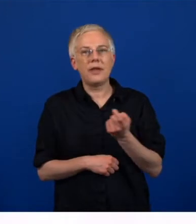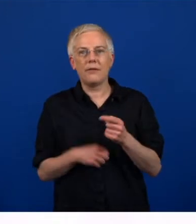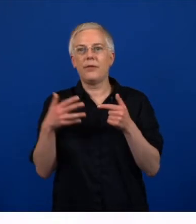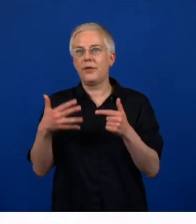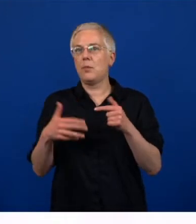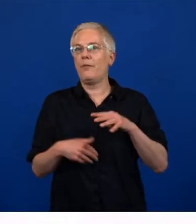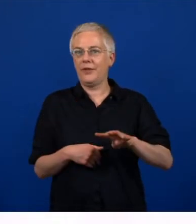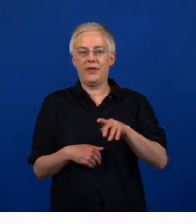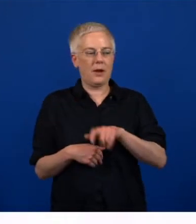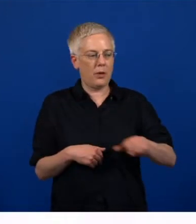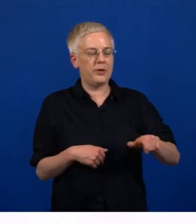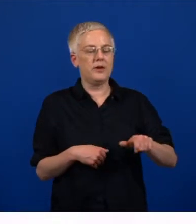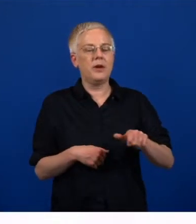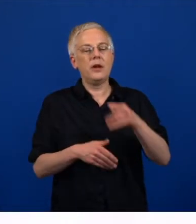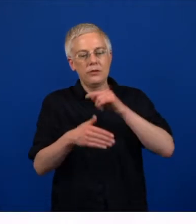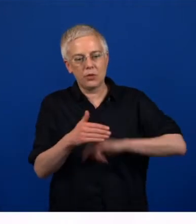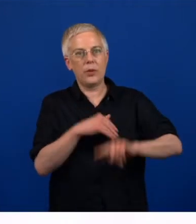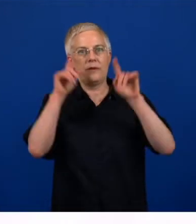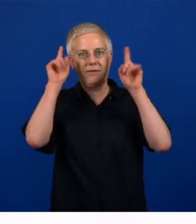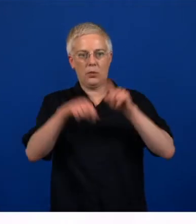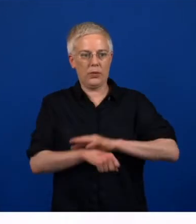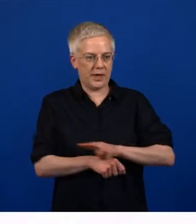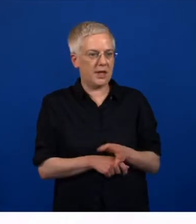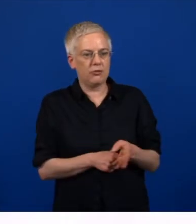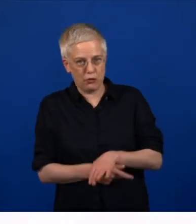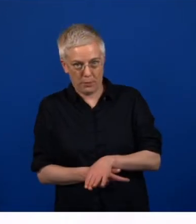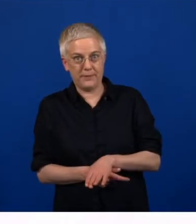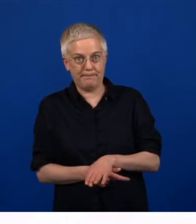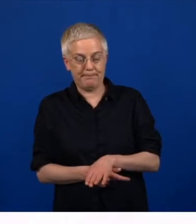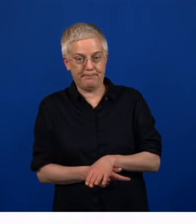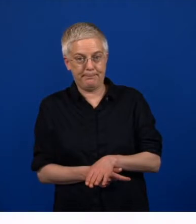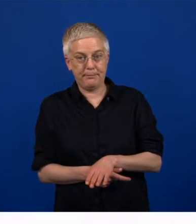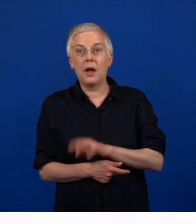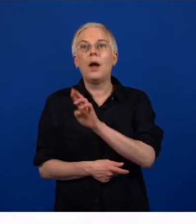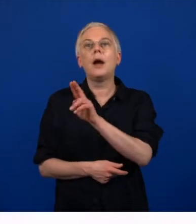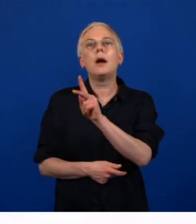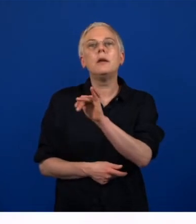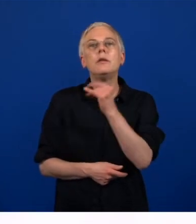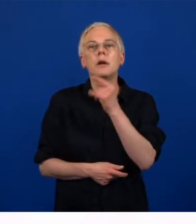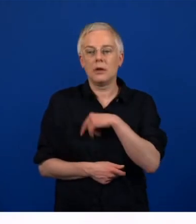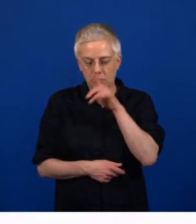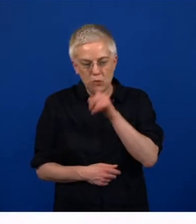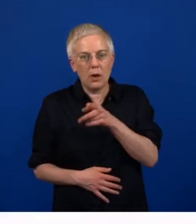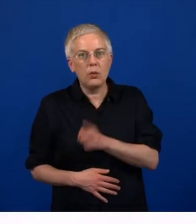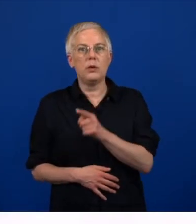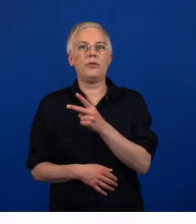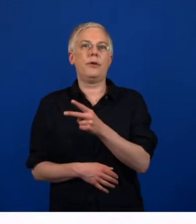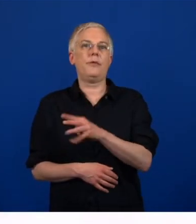Covid-19 zurückzuführen sind. Das Robert-Koch-Institut weist heute nur 142 aus. Das muss aber